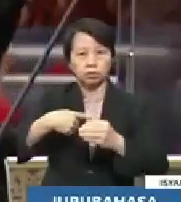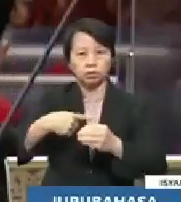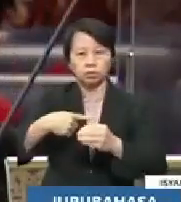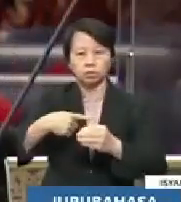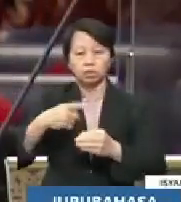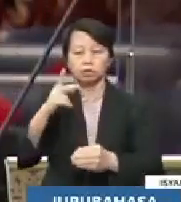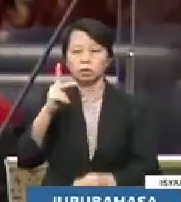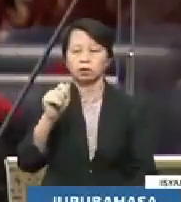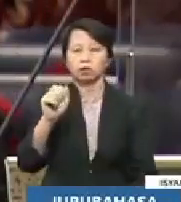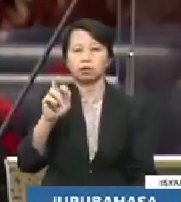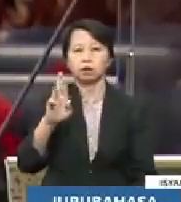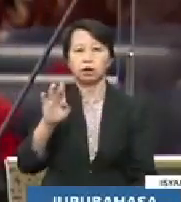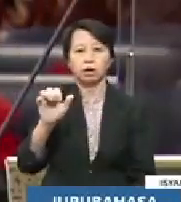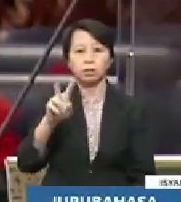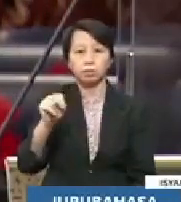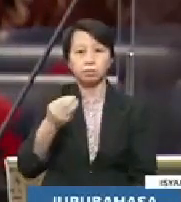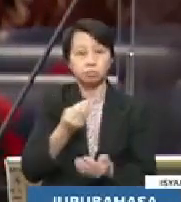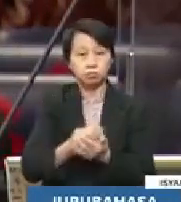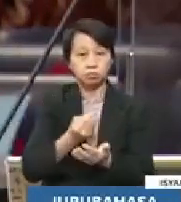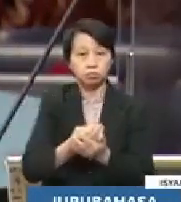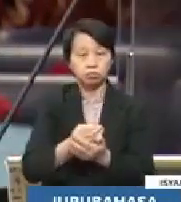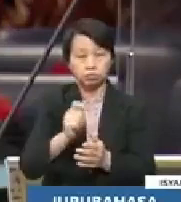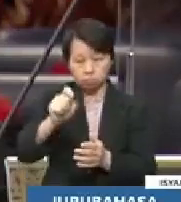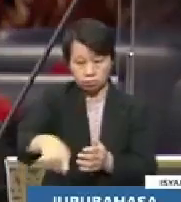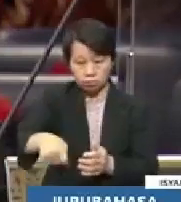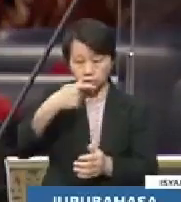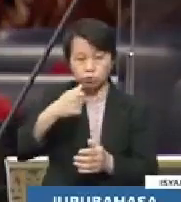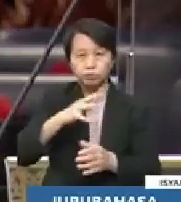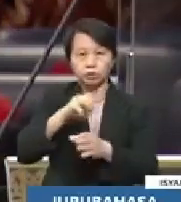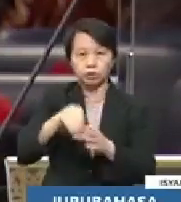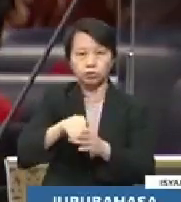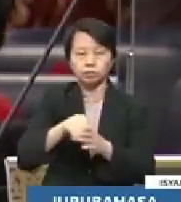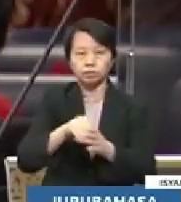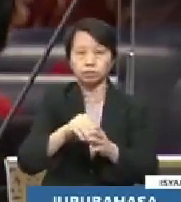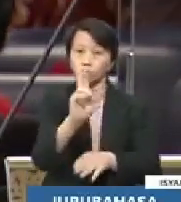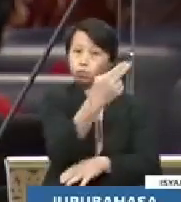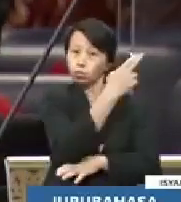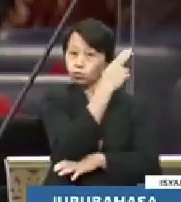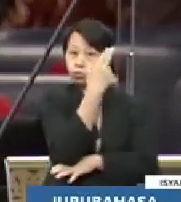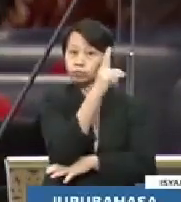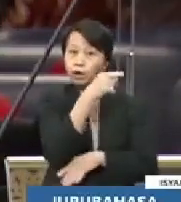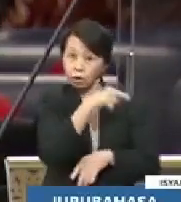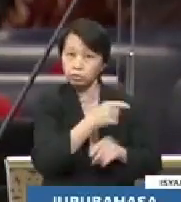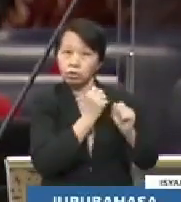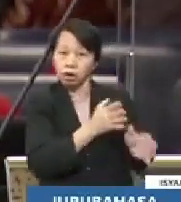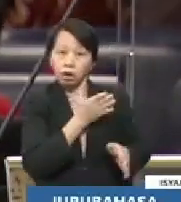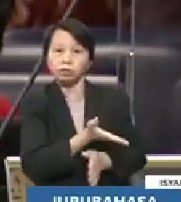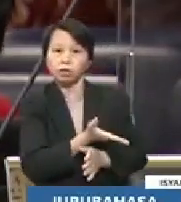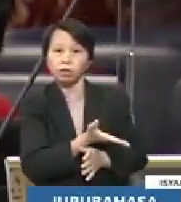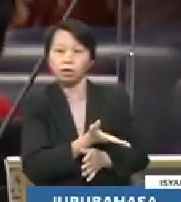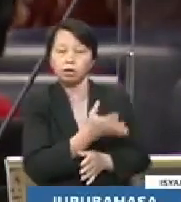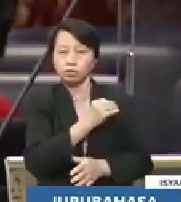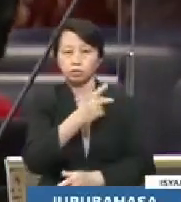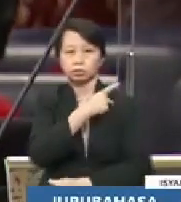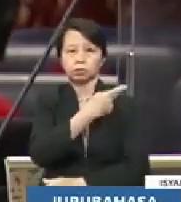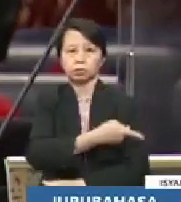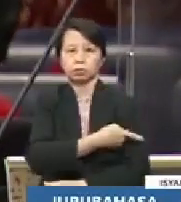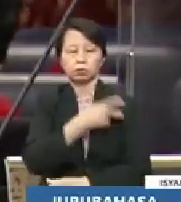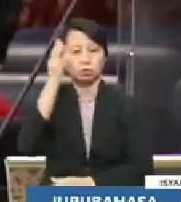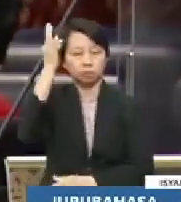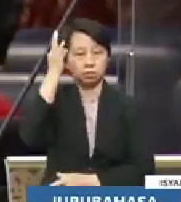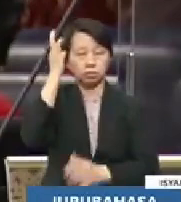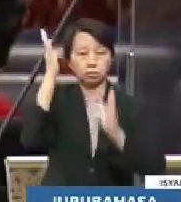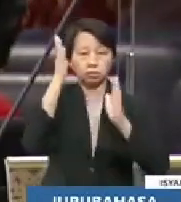dengan perkara Kapan crazy ini karena melibatkannya next suresoft dan juga eh kuasa-kuasa